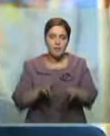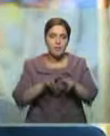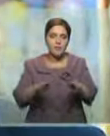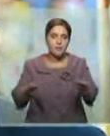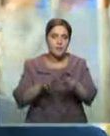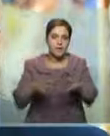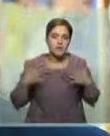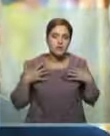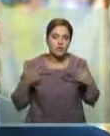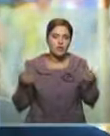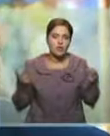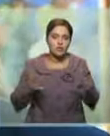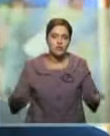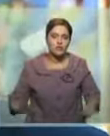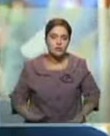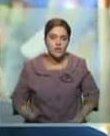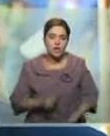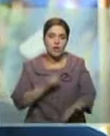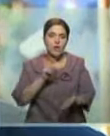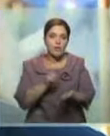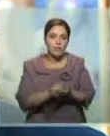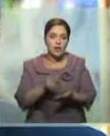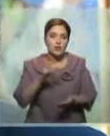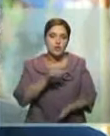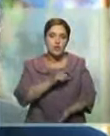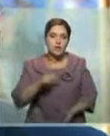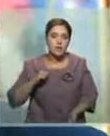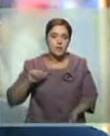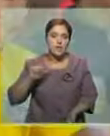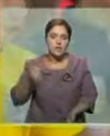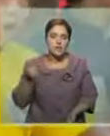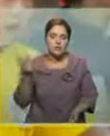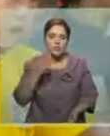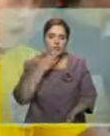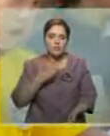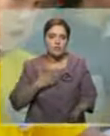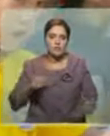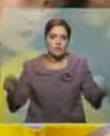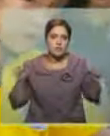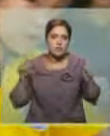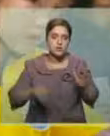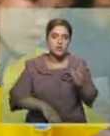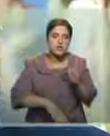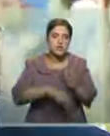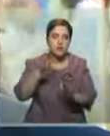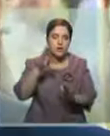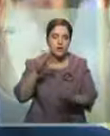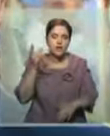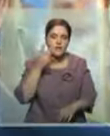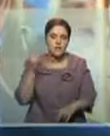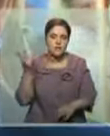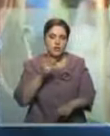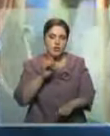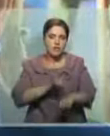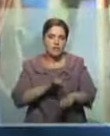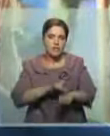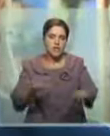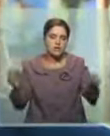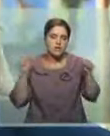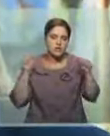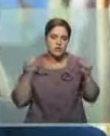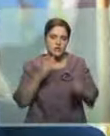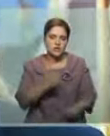образа жизни, это однозначно. Но самое главное – любовь к спорту. Чтобы дети с малых лет прививать это